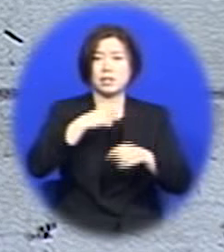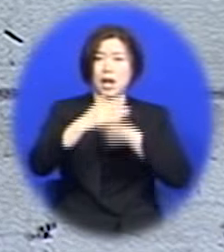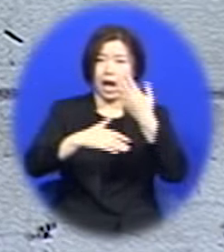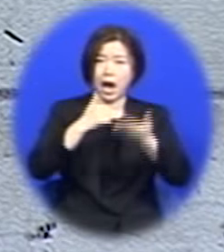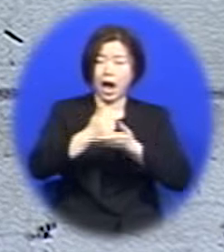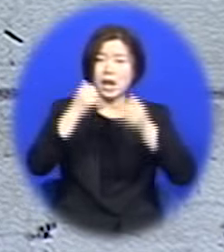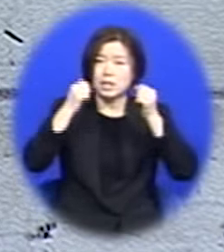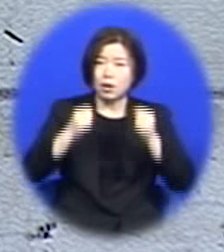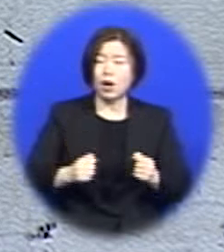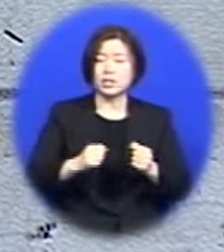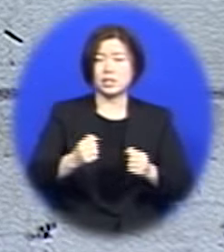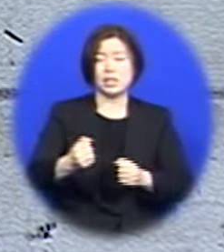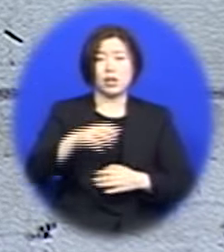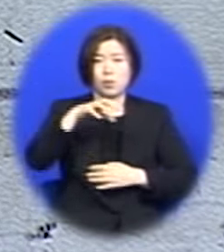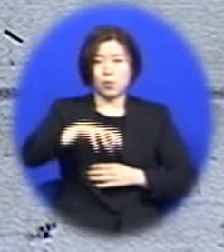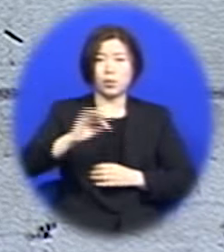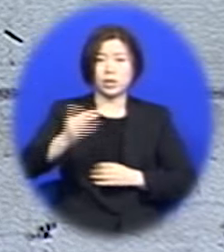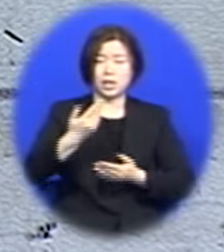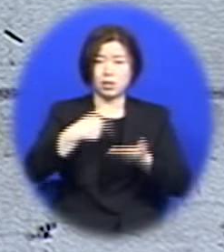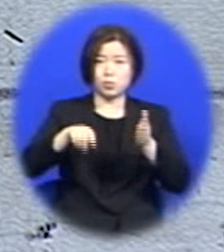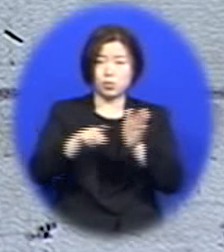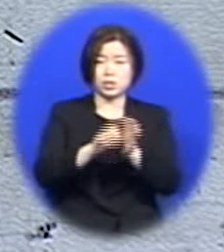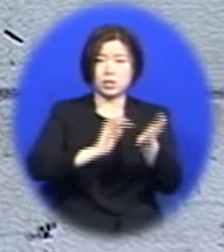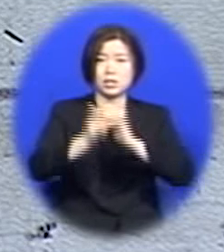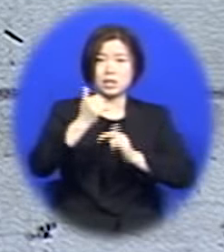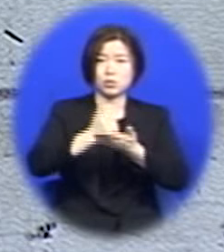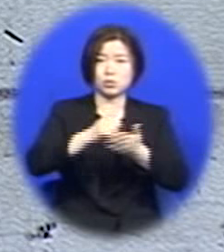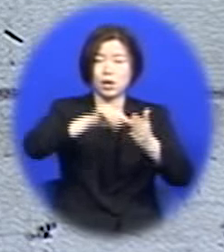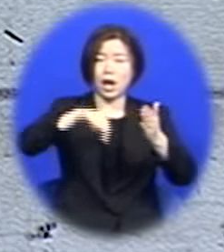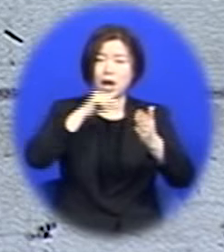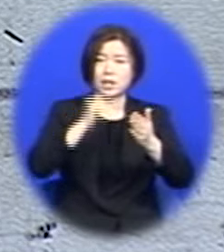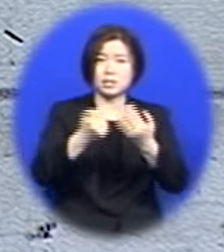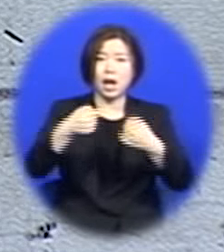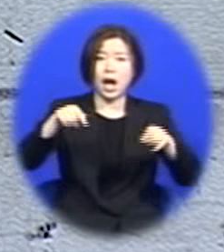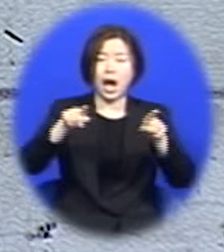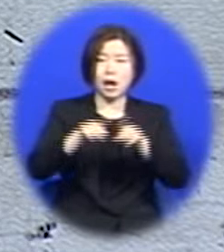되기 위하여 예수 안에서 함께 세워져